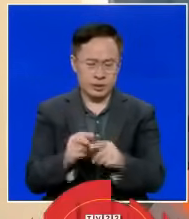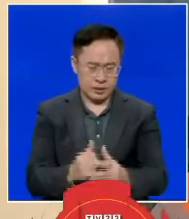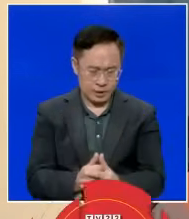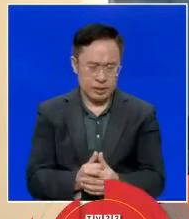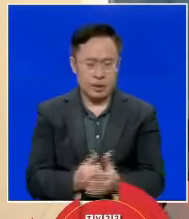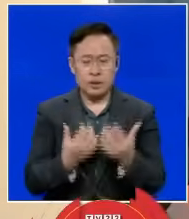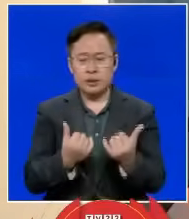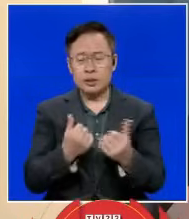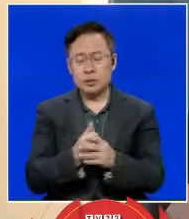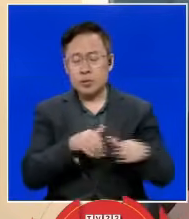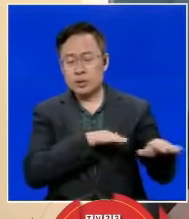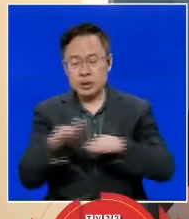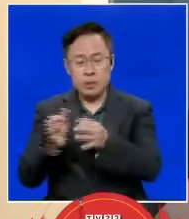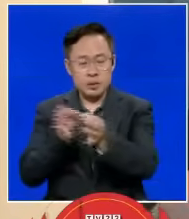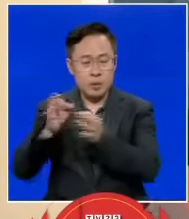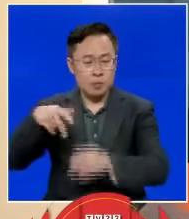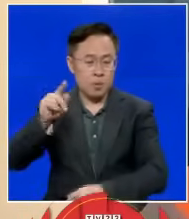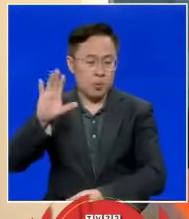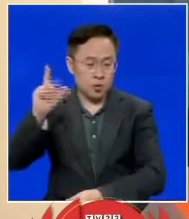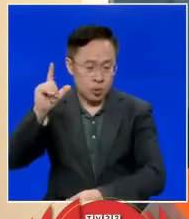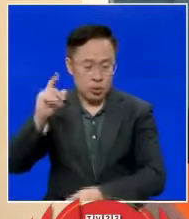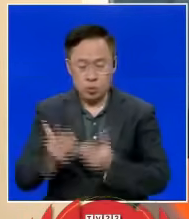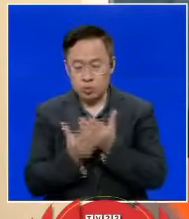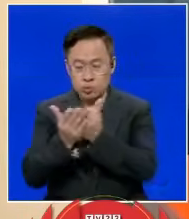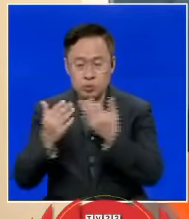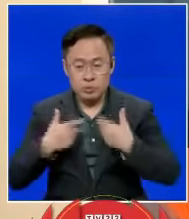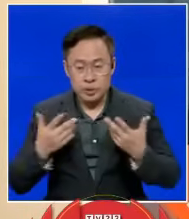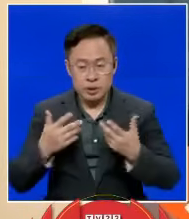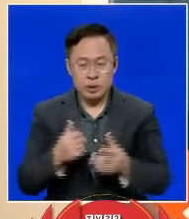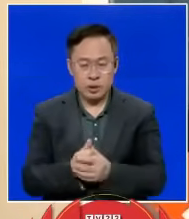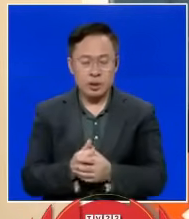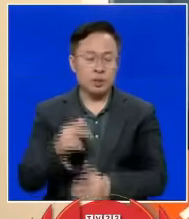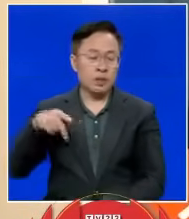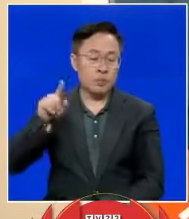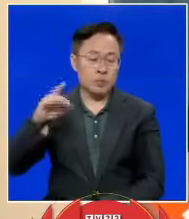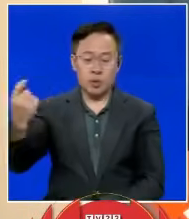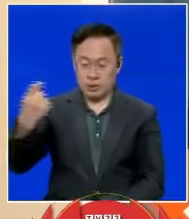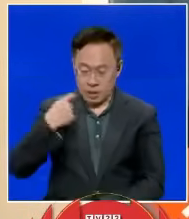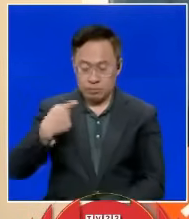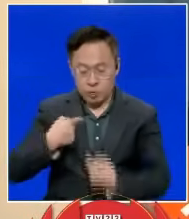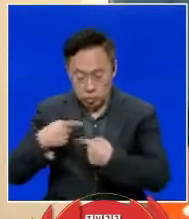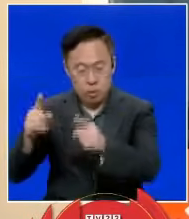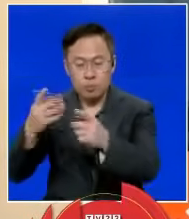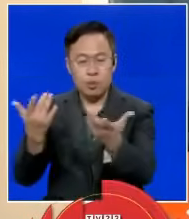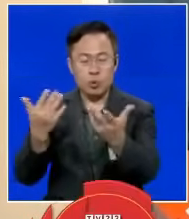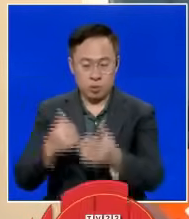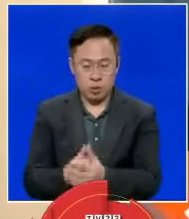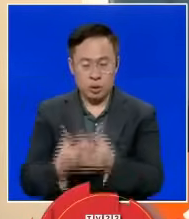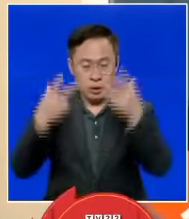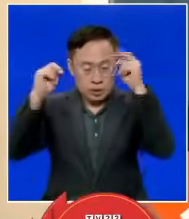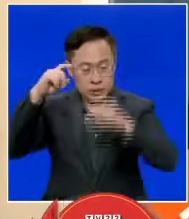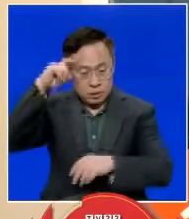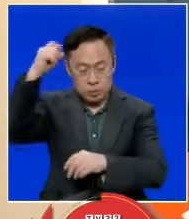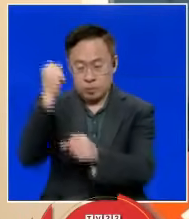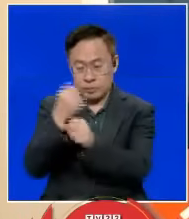เอ๊ะแล้วแบบเนี้ยต้องเตรียมข้อมูลไปชี้แจงกับปปช.ไหมคุณพิชิตบอกเป็นหน้าที่ของปปช.ไม่ไปก้าวล่วงนายกรัฐมนตรีบริสุทธิ์อยู่แ